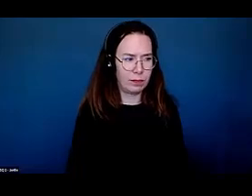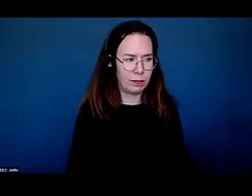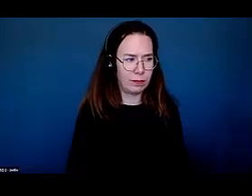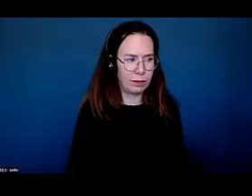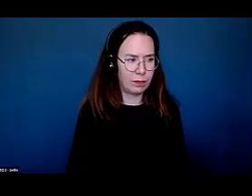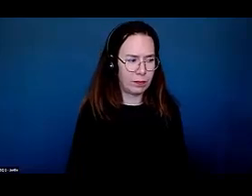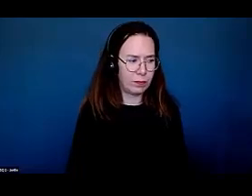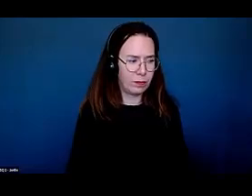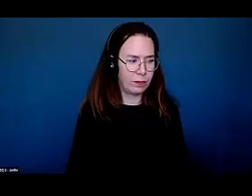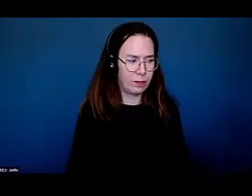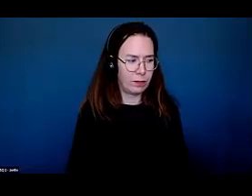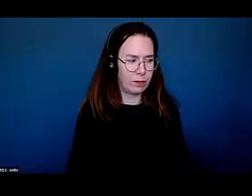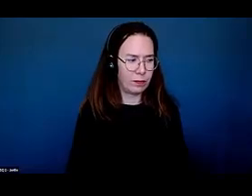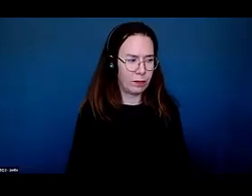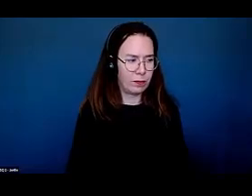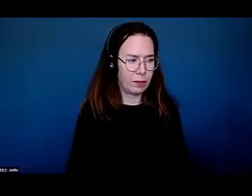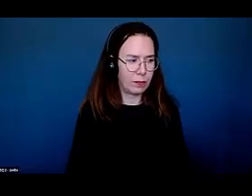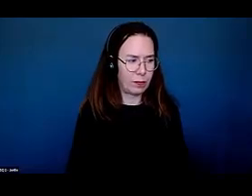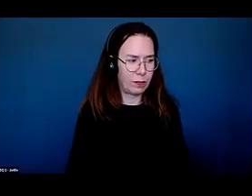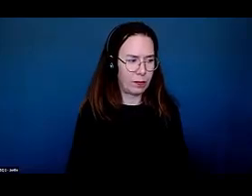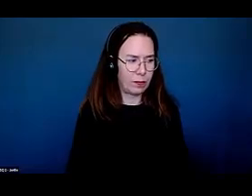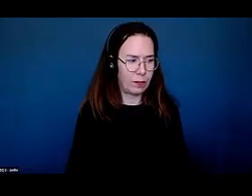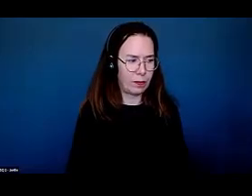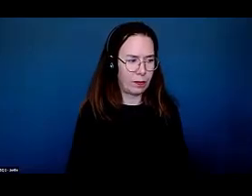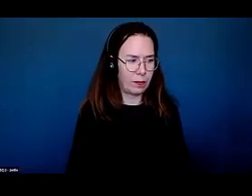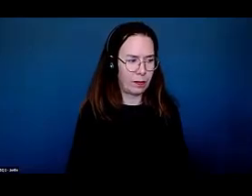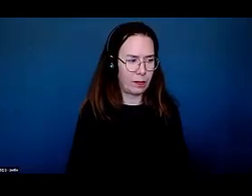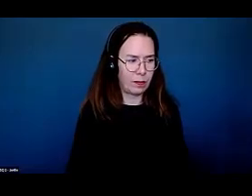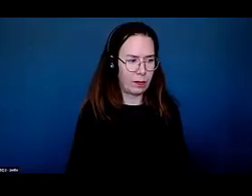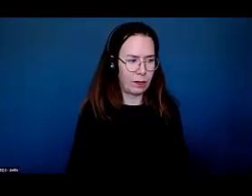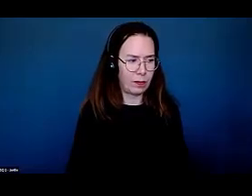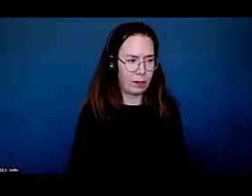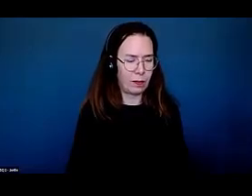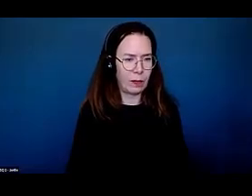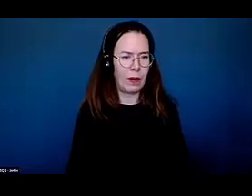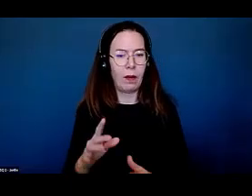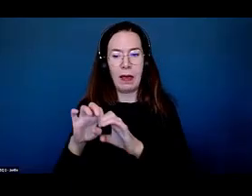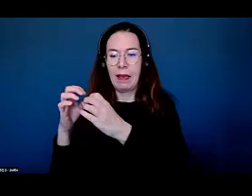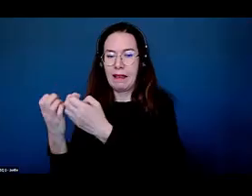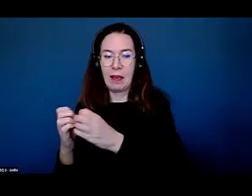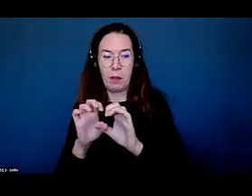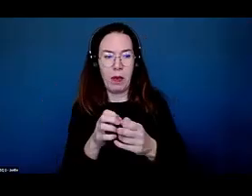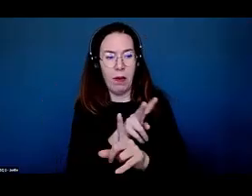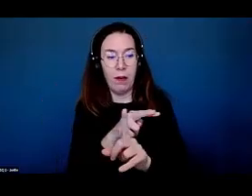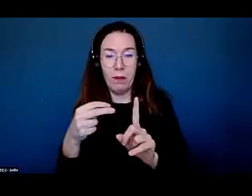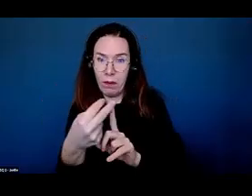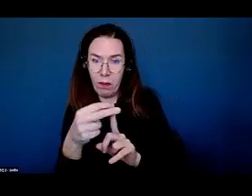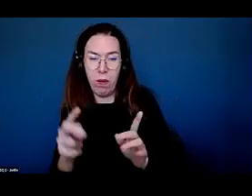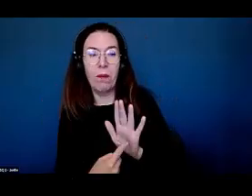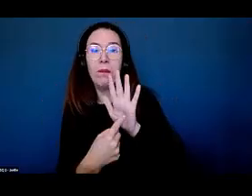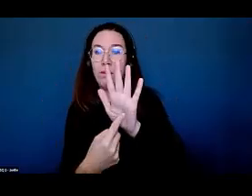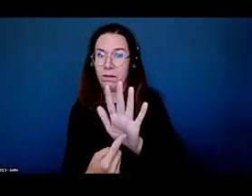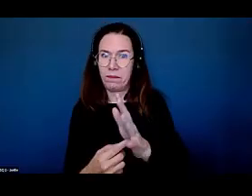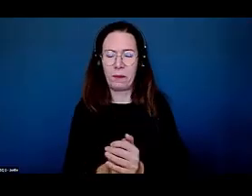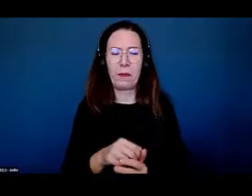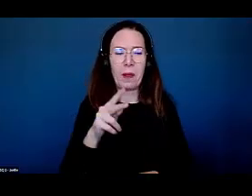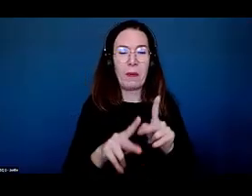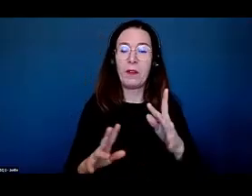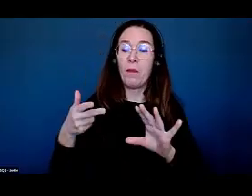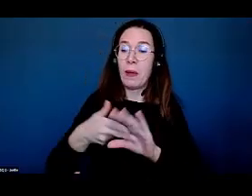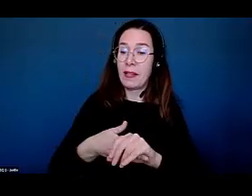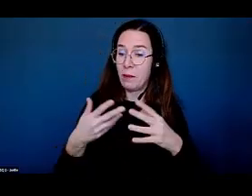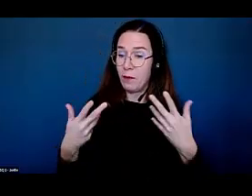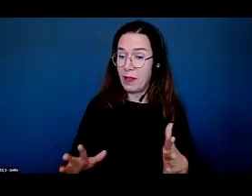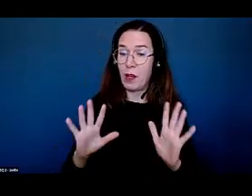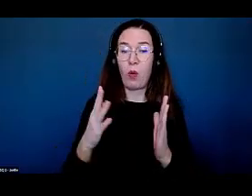Nous allons vous proposer 2 perspectives de différentes équipes. Et ce sont des personnes